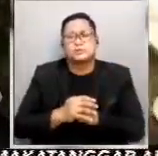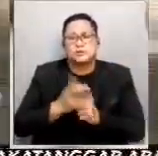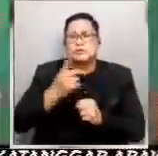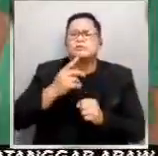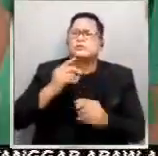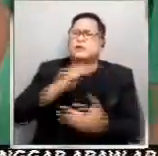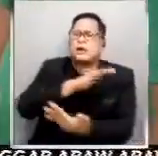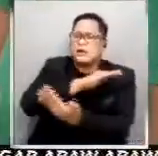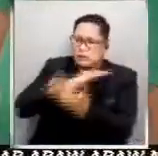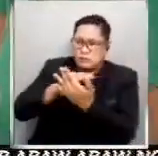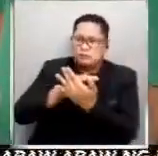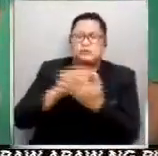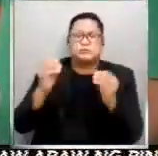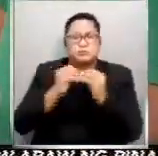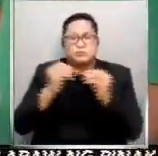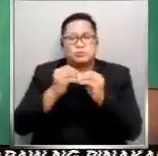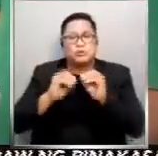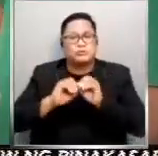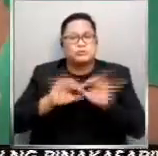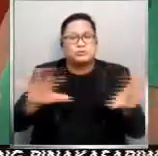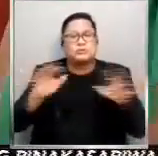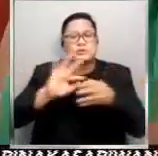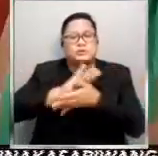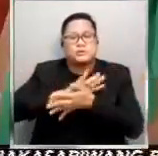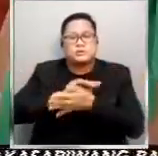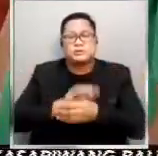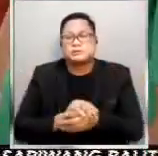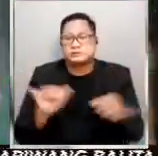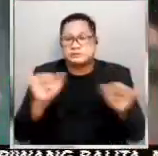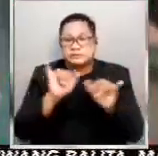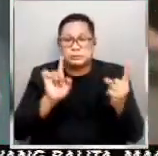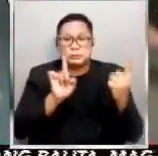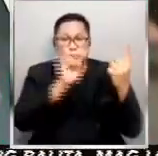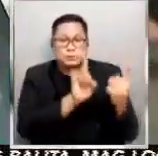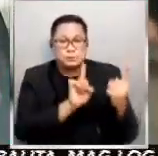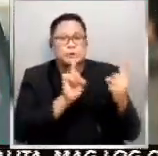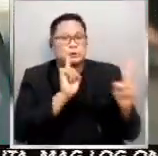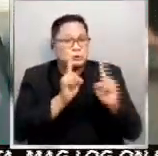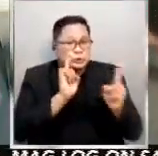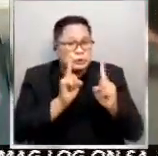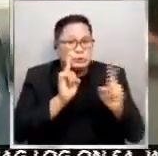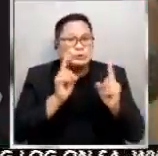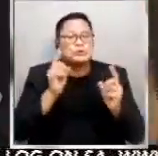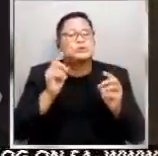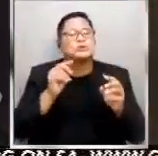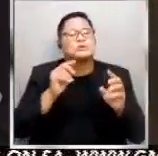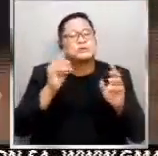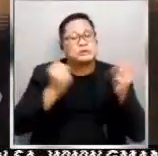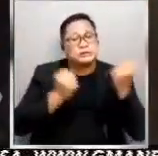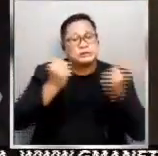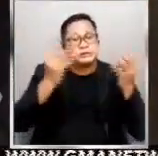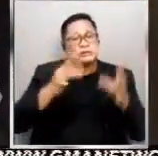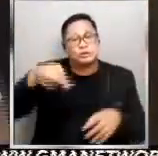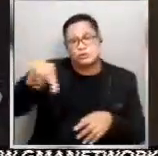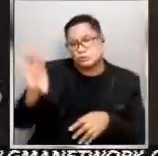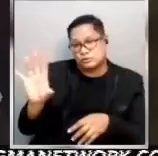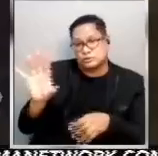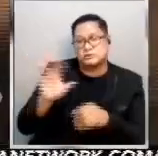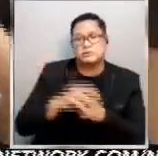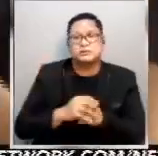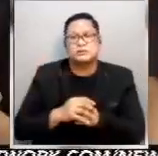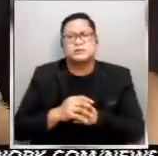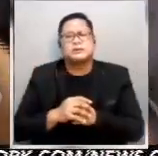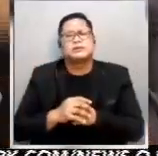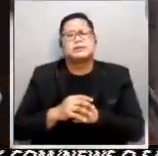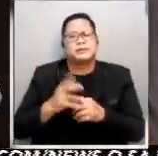natin. Kinausap din ang mga driver at konduktor sa Trinoma Bus Terminal sa Quezon City. Ayon sa ilang bus driver na nakausap ng